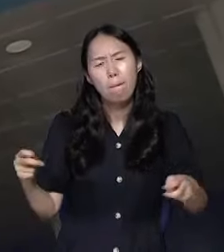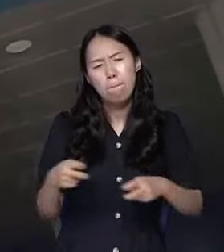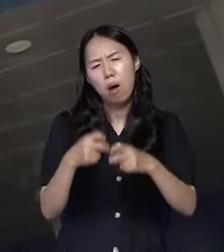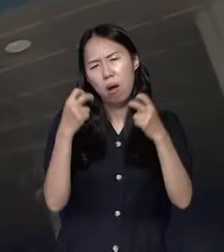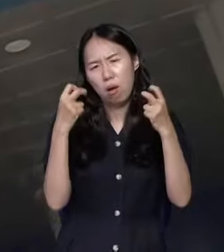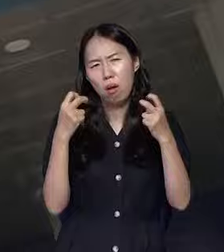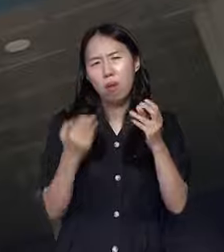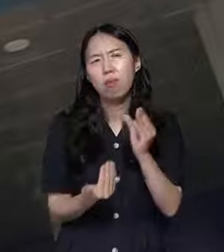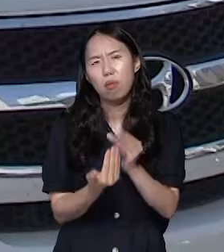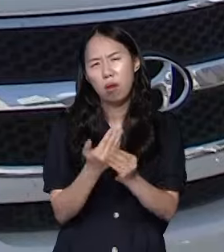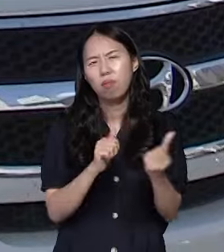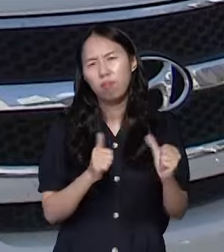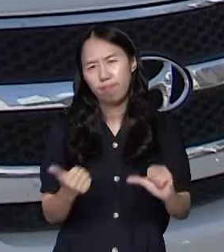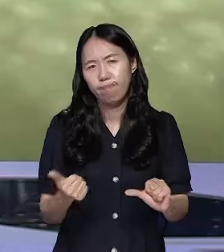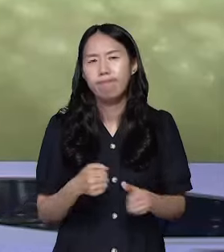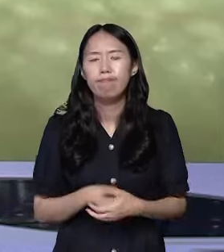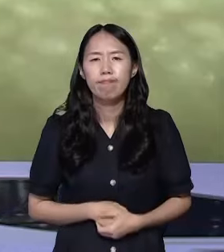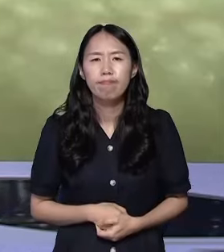것으로 전해졌습니다.